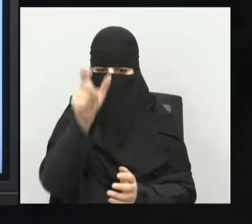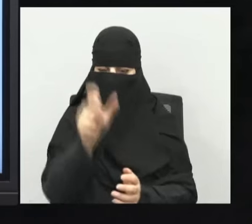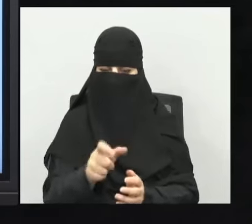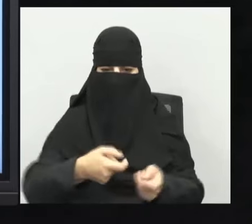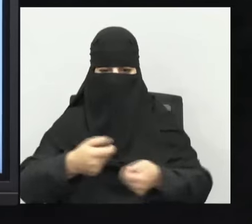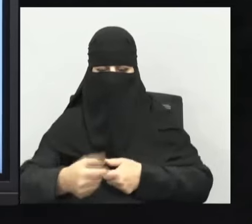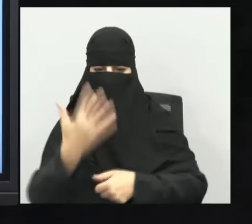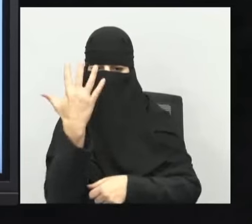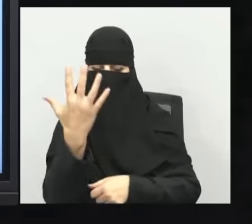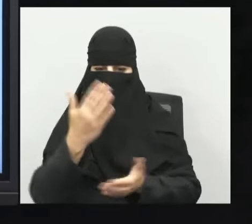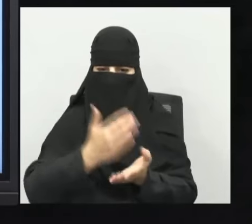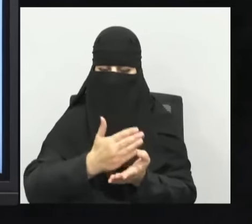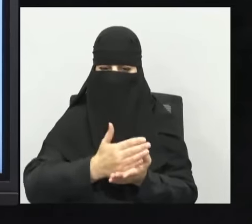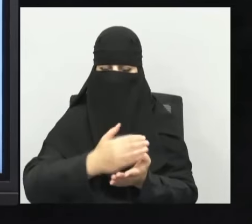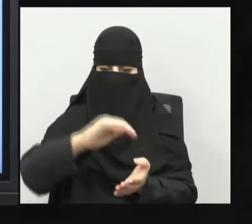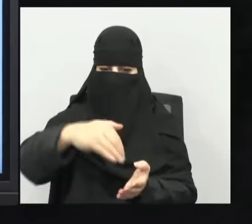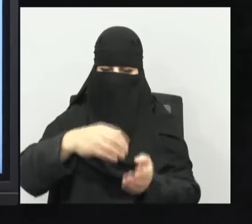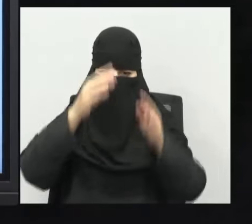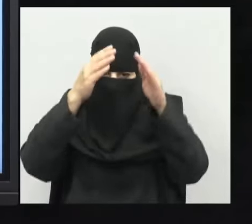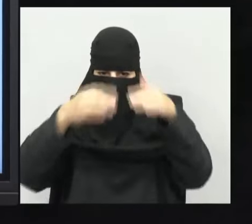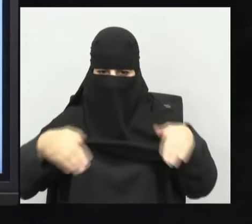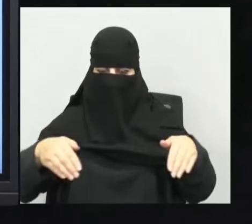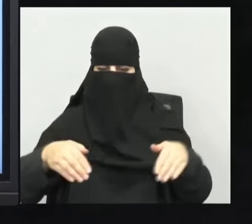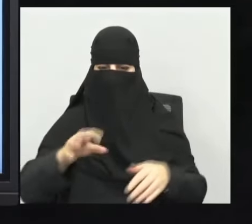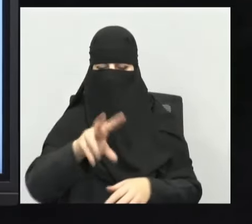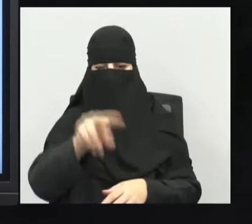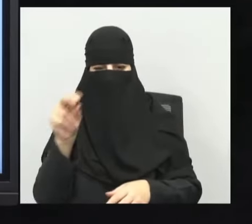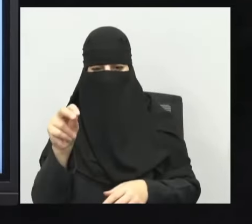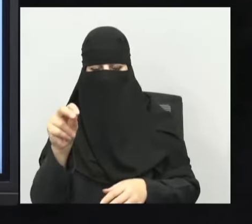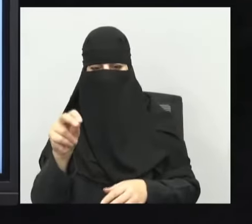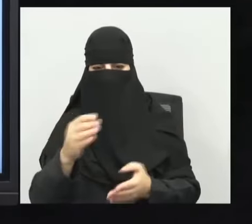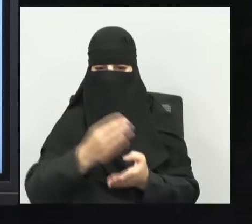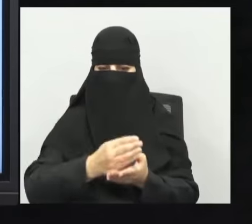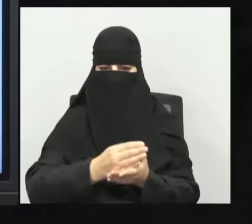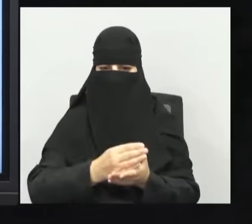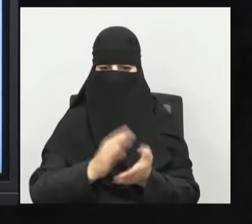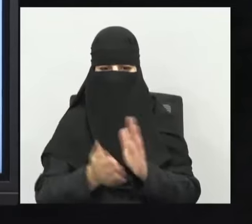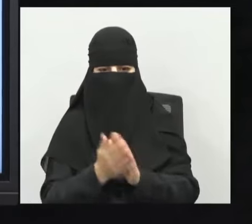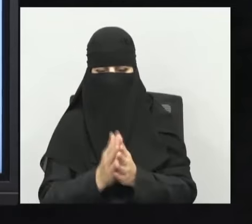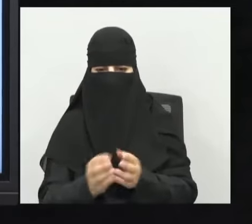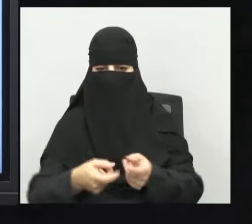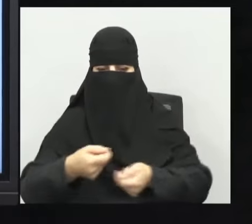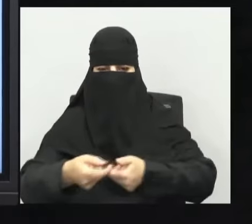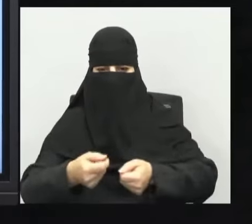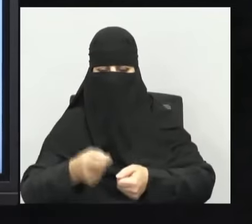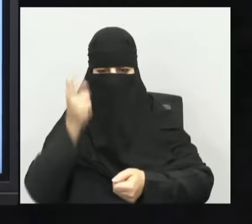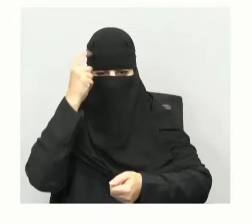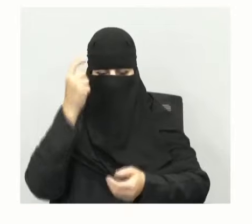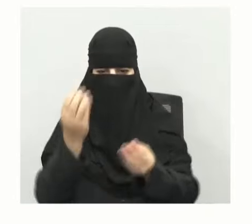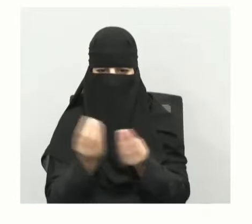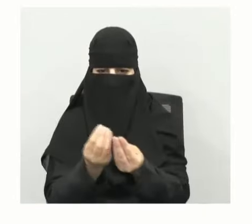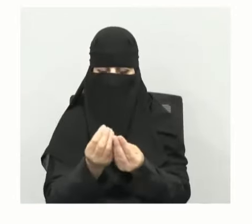يشتري خمس تذاكر لحضور المسرحيه يحصل على تذكره مجانا خلاص يا ابطال ركزوا معي الله